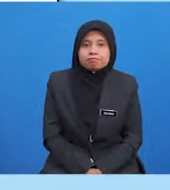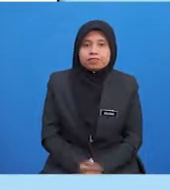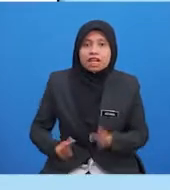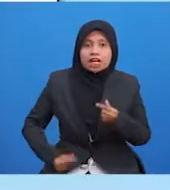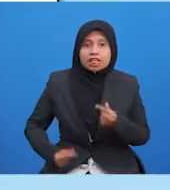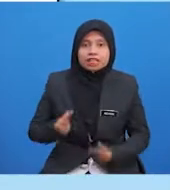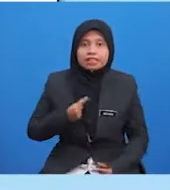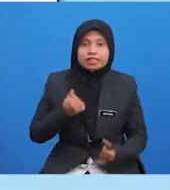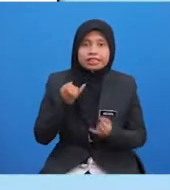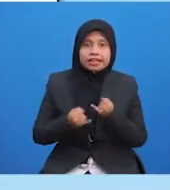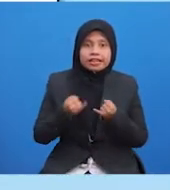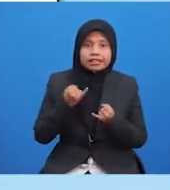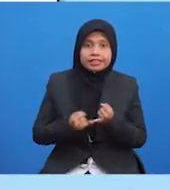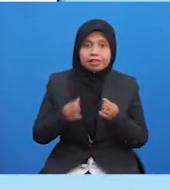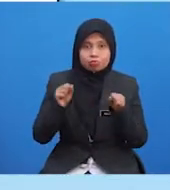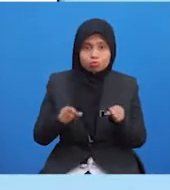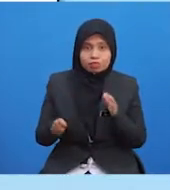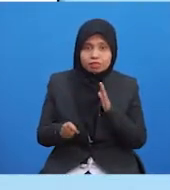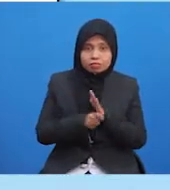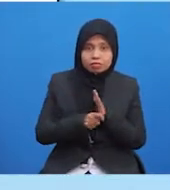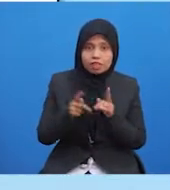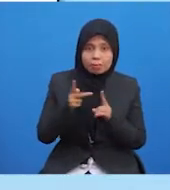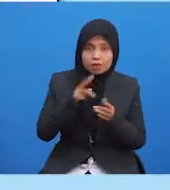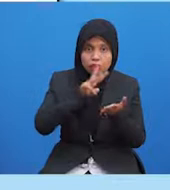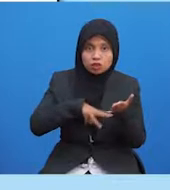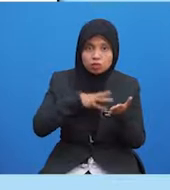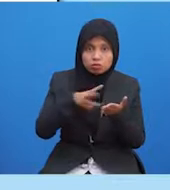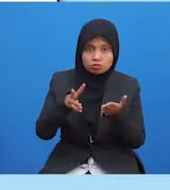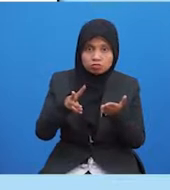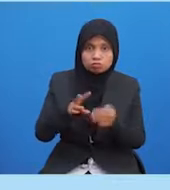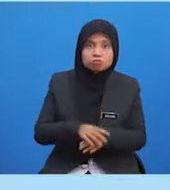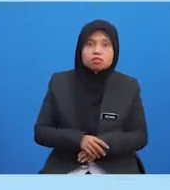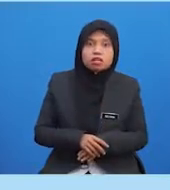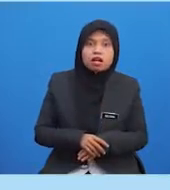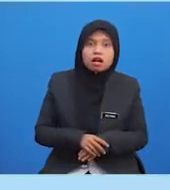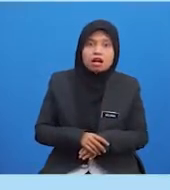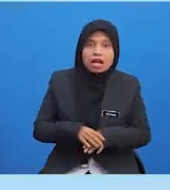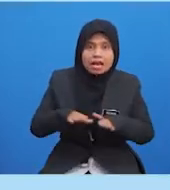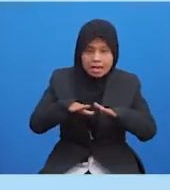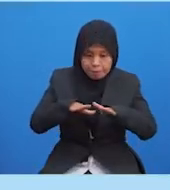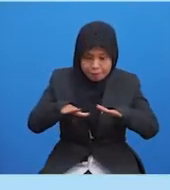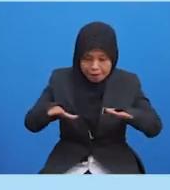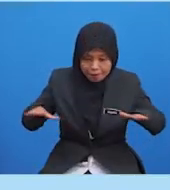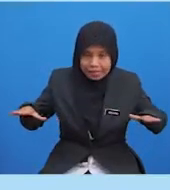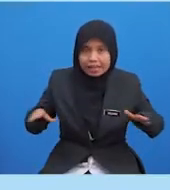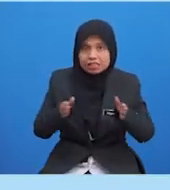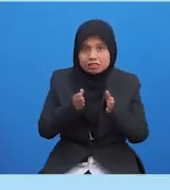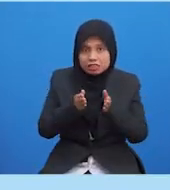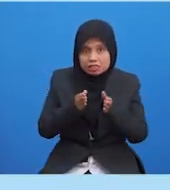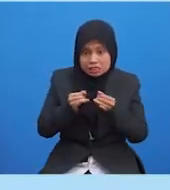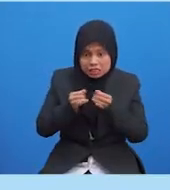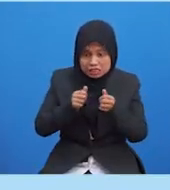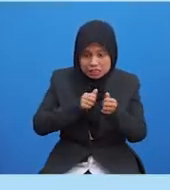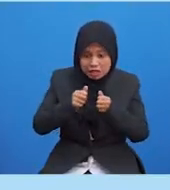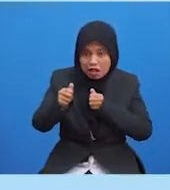Gaya yang terakhir boleh ditambah kepada jadual ialah melebarkan jarak di antara